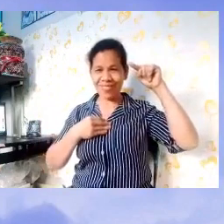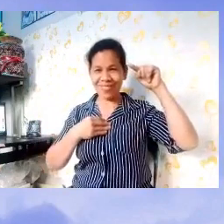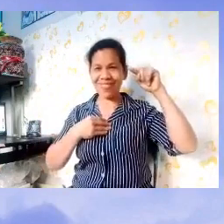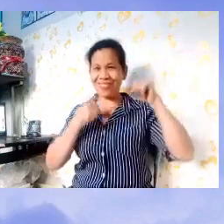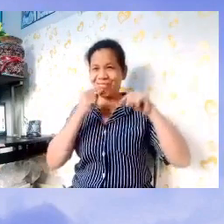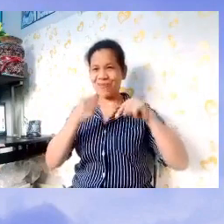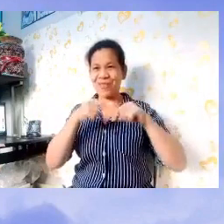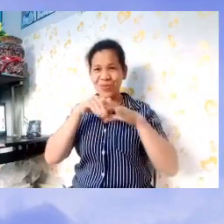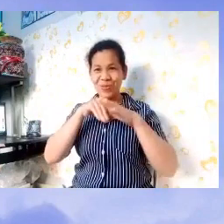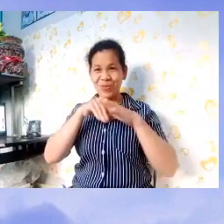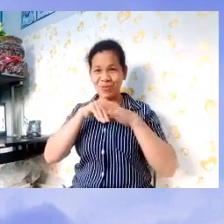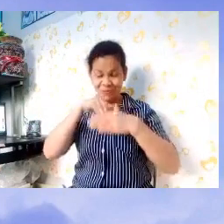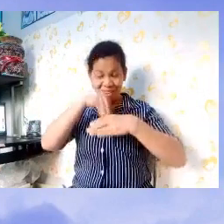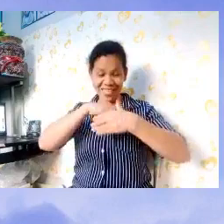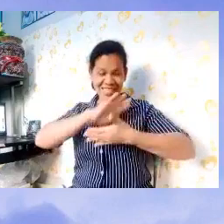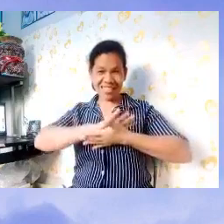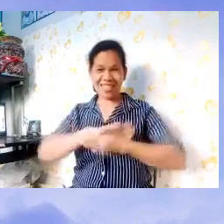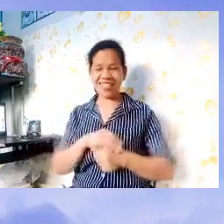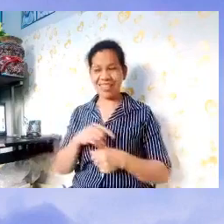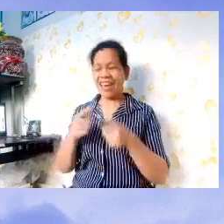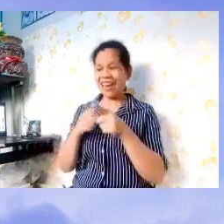Tapos nagtanong yung matanda.